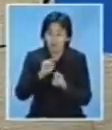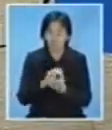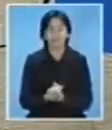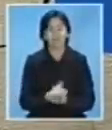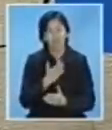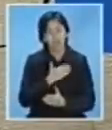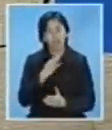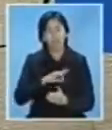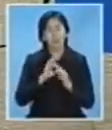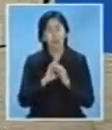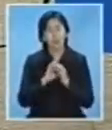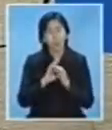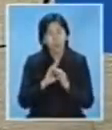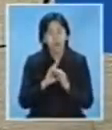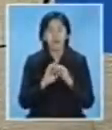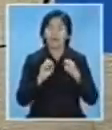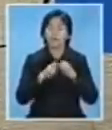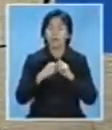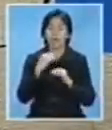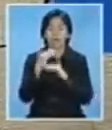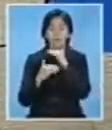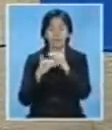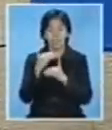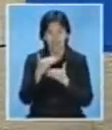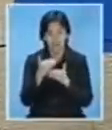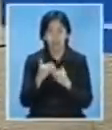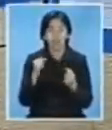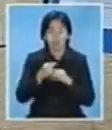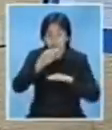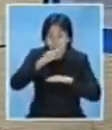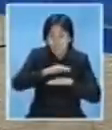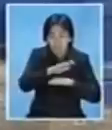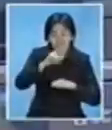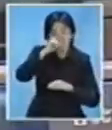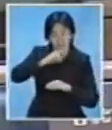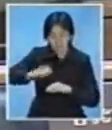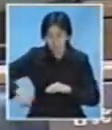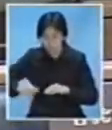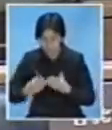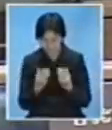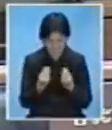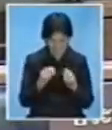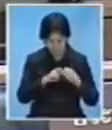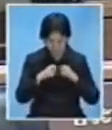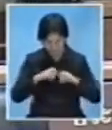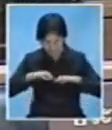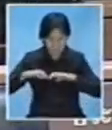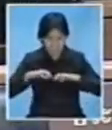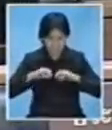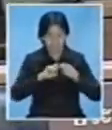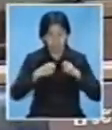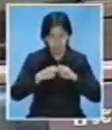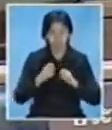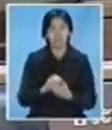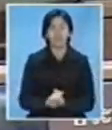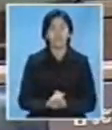น่าเป็นห่วงที่สุดคือเรื่องของการพัฒนาพื้นที่ทับซ้อนทางทะเลระหว่างไทยกับกัมพูชาซึ่งก็คือพื้น